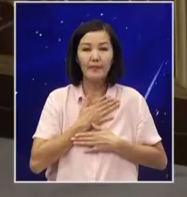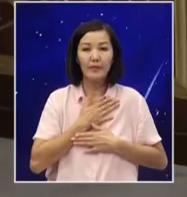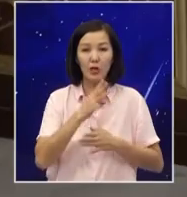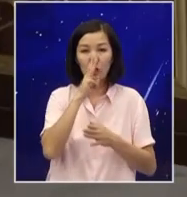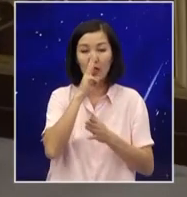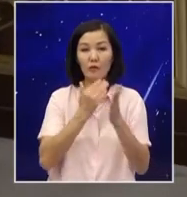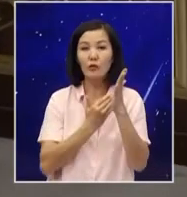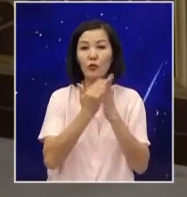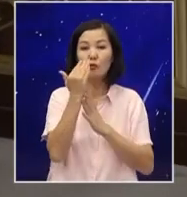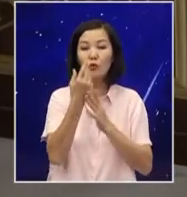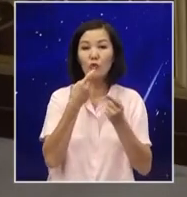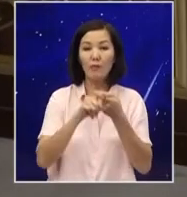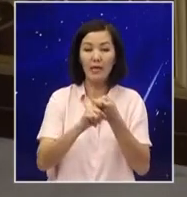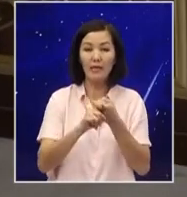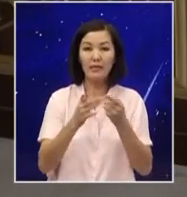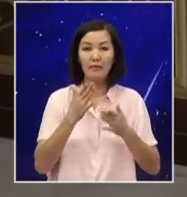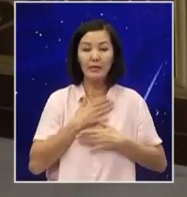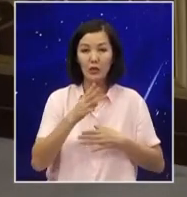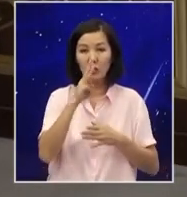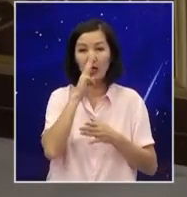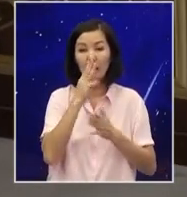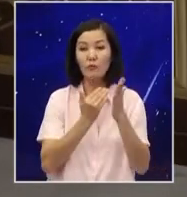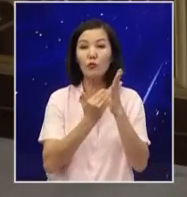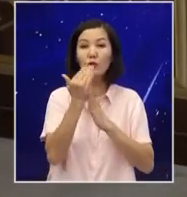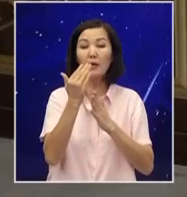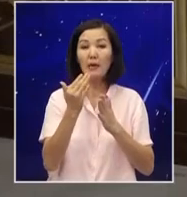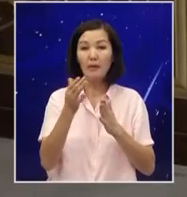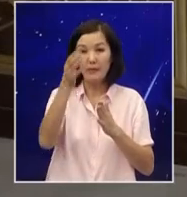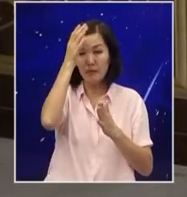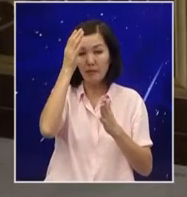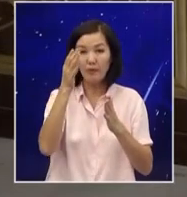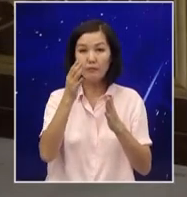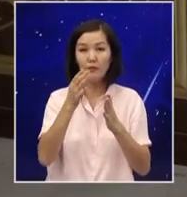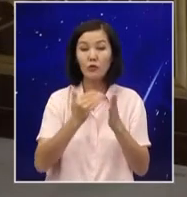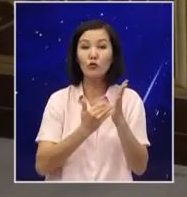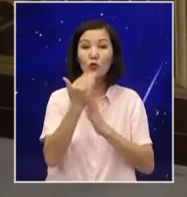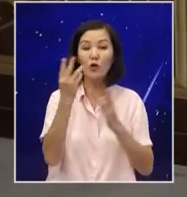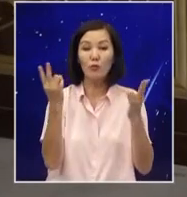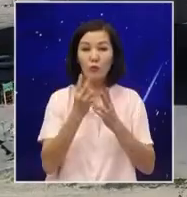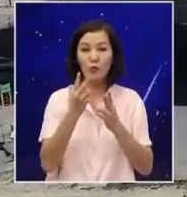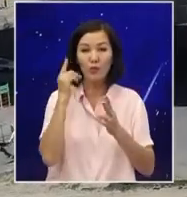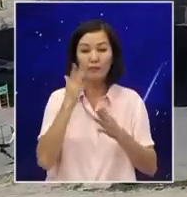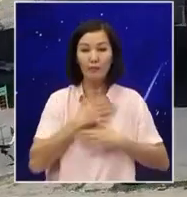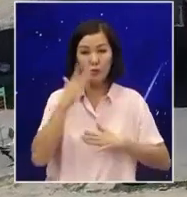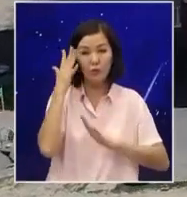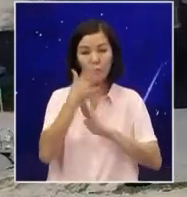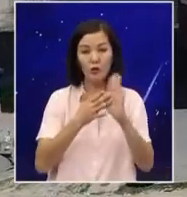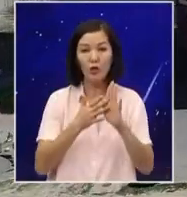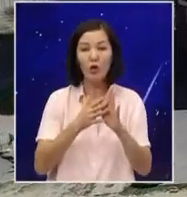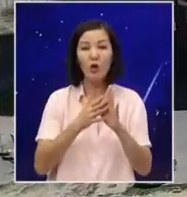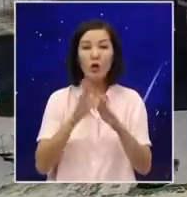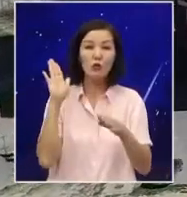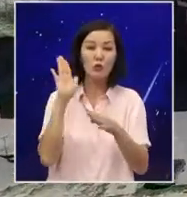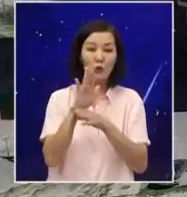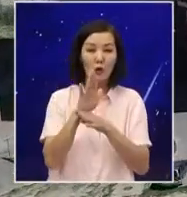жалақымызды көтеруіне де байланысты. Біздің жалақымыз көтерілген сайын біздің біліміміз де жоғары болу керек. Осыны біз түсіндік. Жолдаудағы қолжетімді